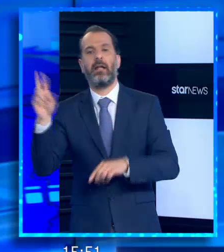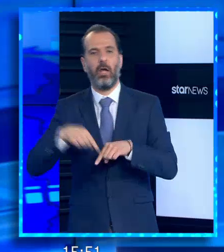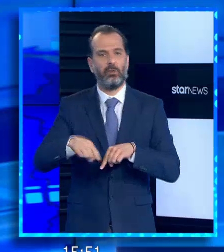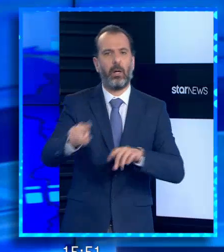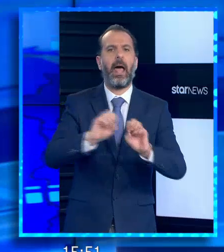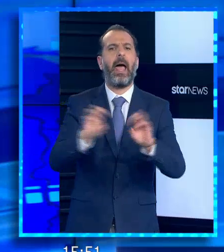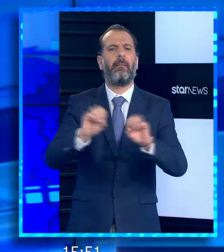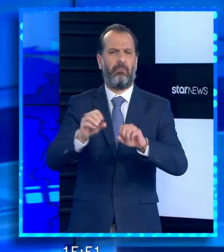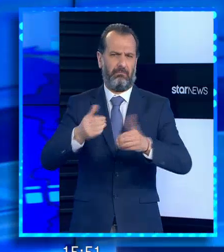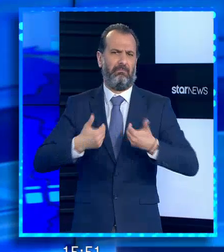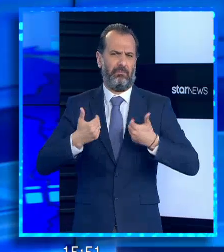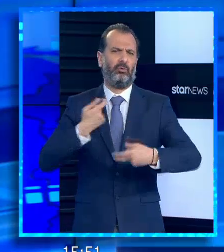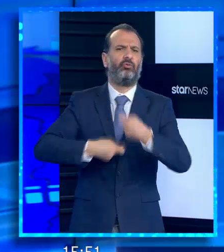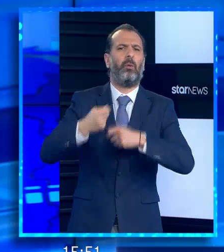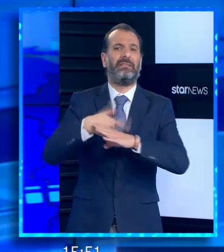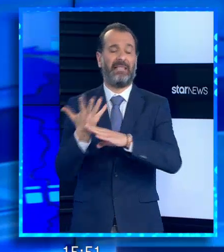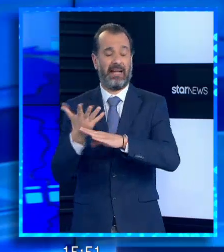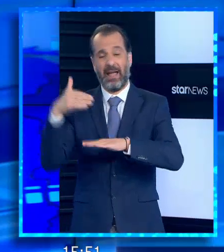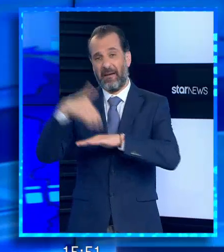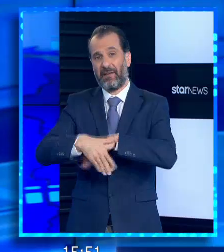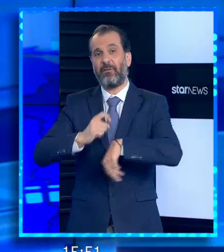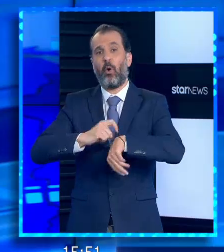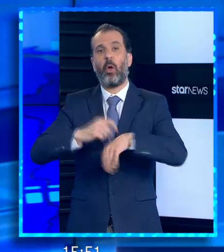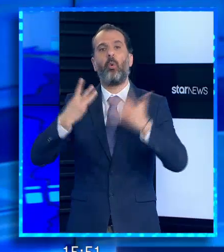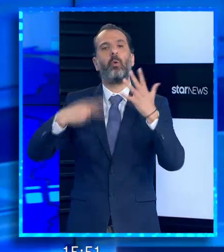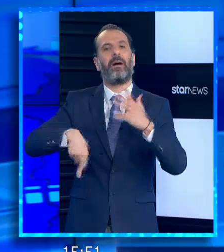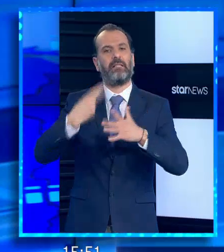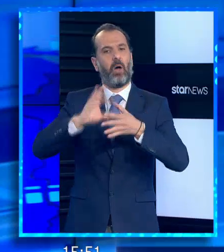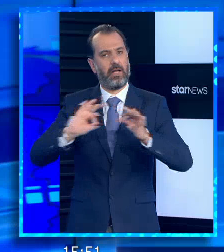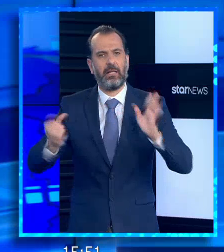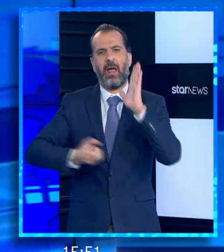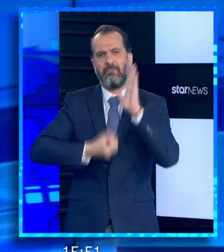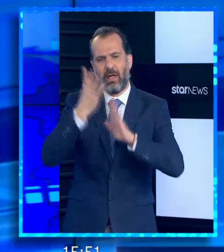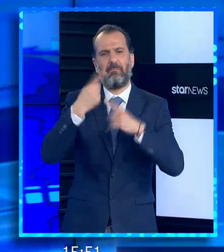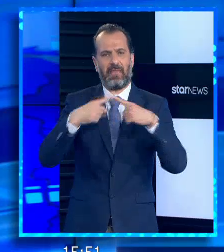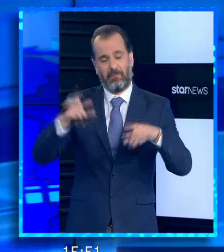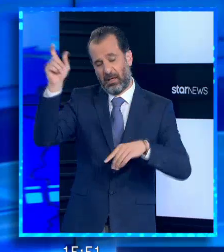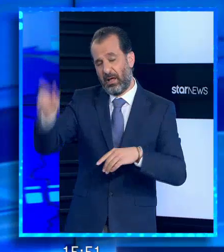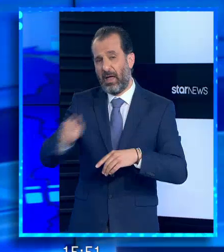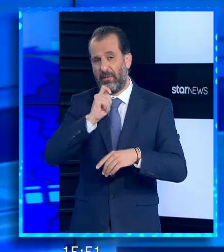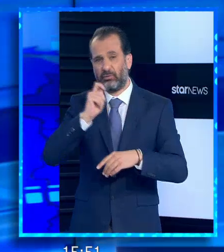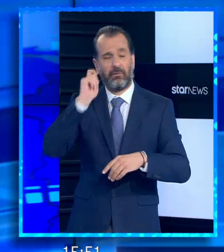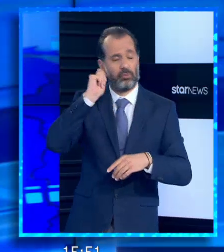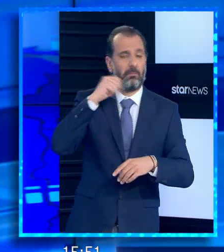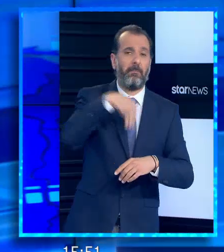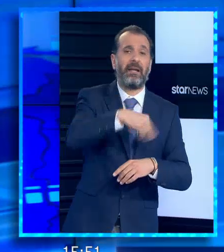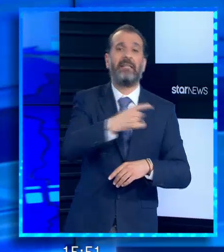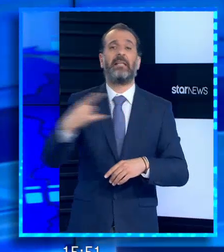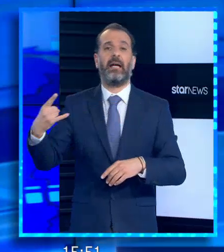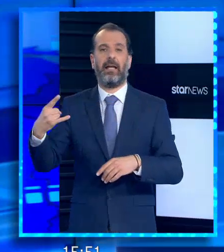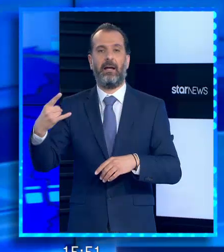Ακολουθεί εκπομπή Shopping Star. Δείτε όλες τις εξελίξεις της ημέρας με αναλυτικά ρεπορτάζ στο κεντρικό δελτίο στις 8 παρατέταρτο